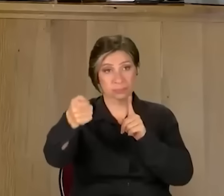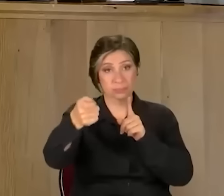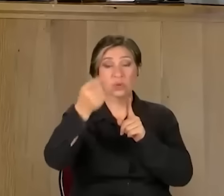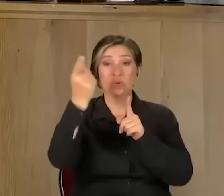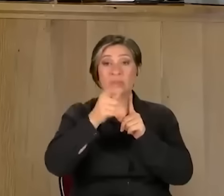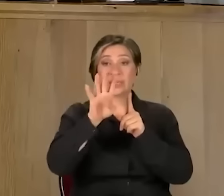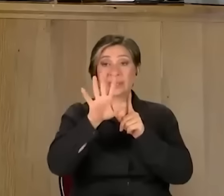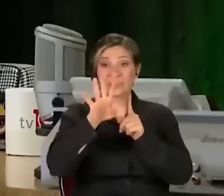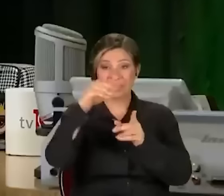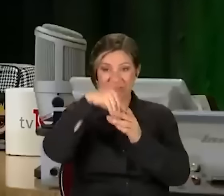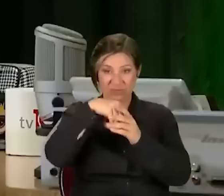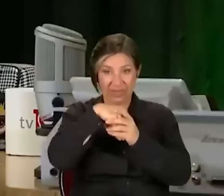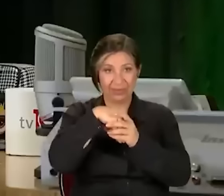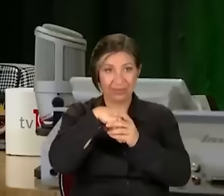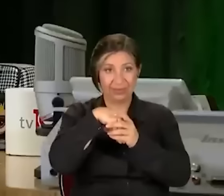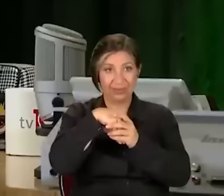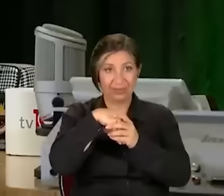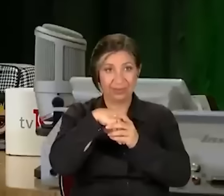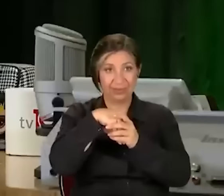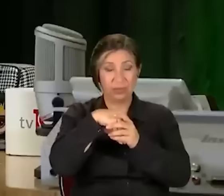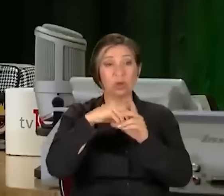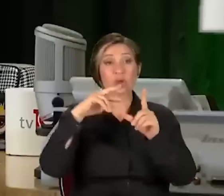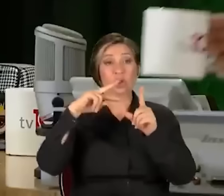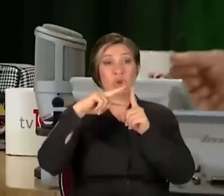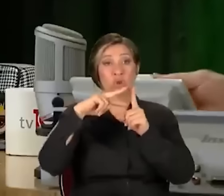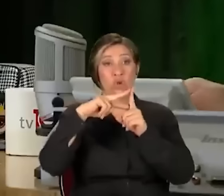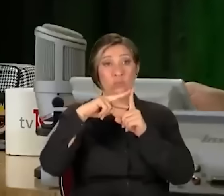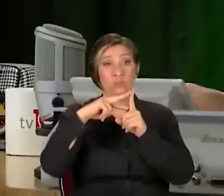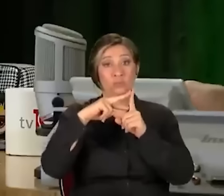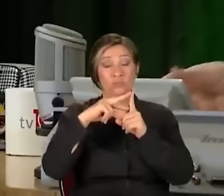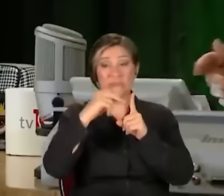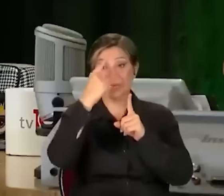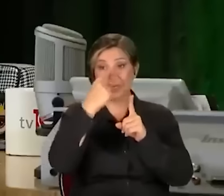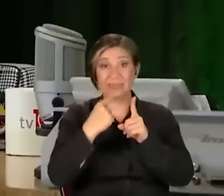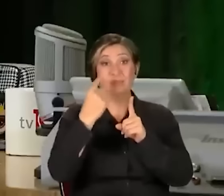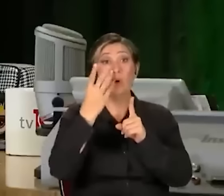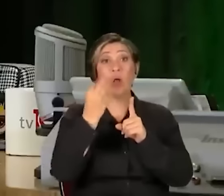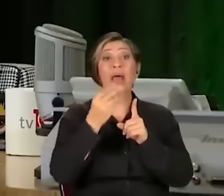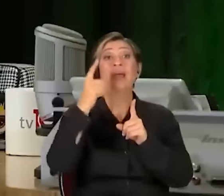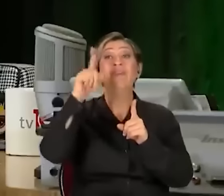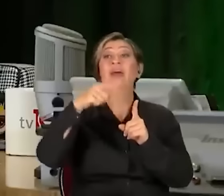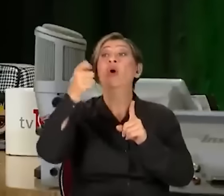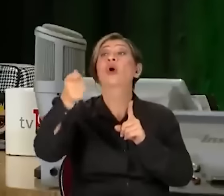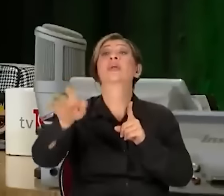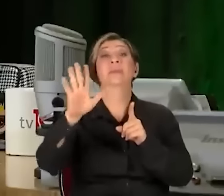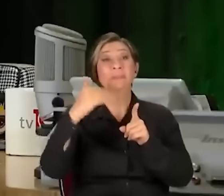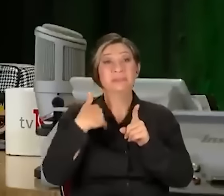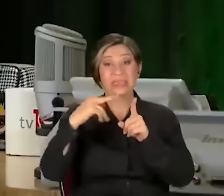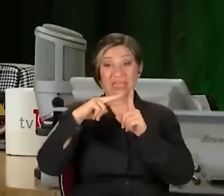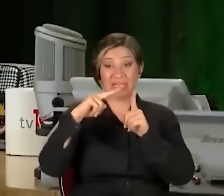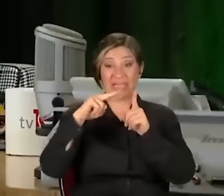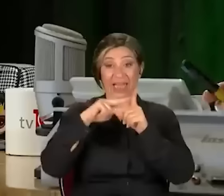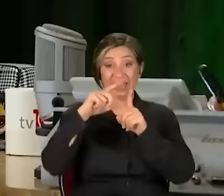Kalan %45'in içerisinden YouTube legal olarak Türkiye'de vergi ödemediği için onların ödemesi gereken KDV'yi biz